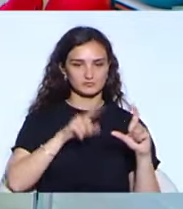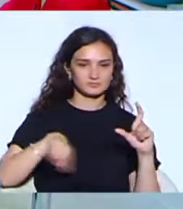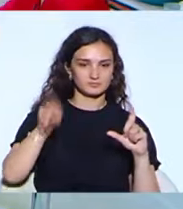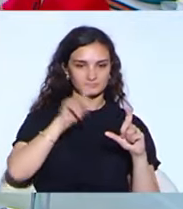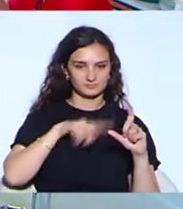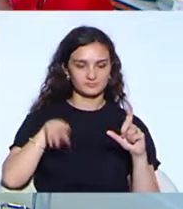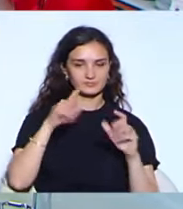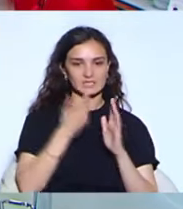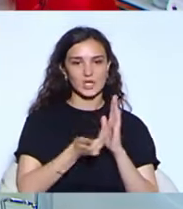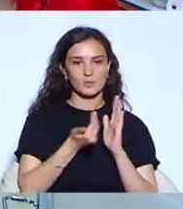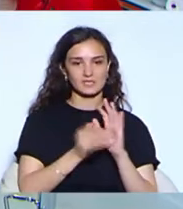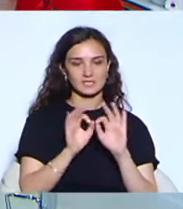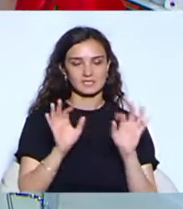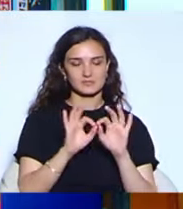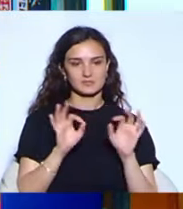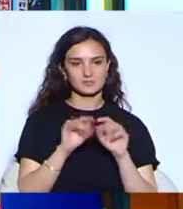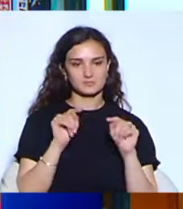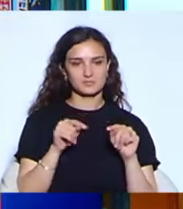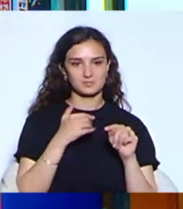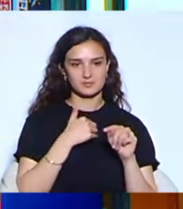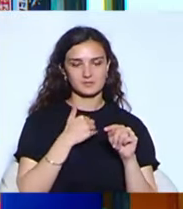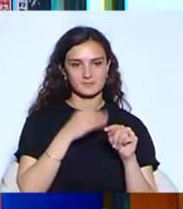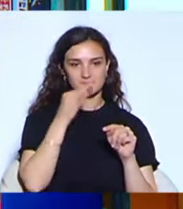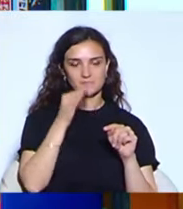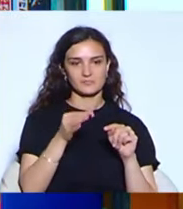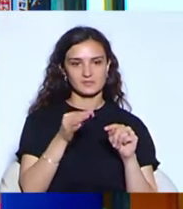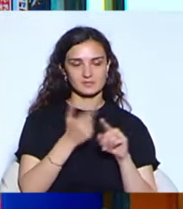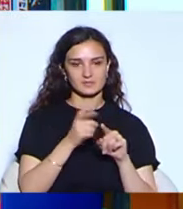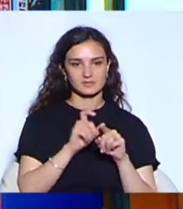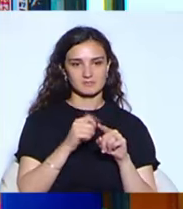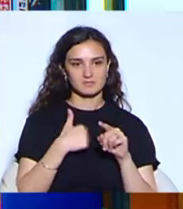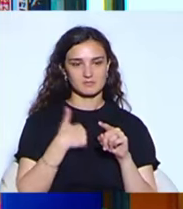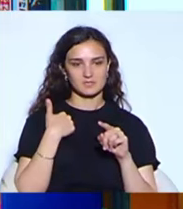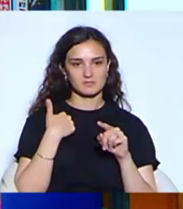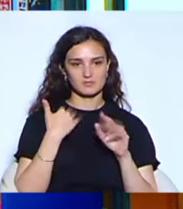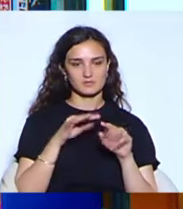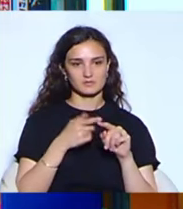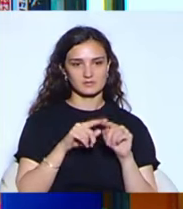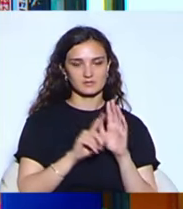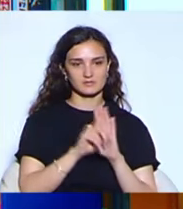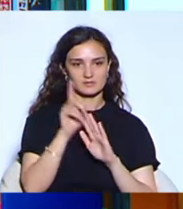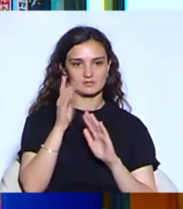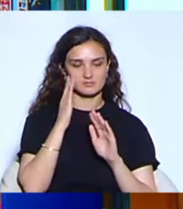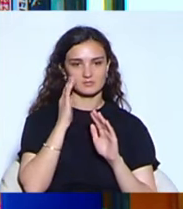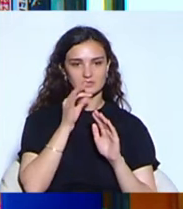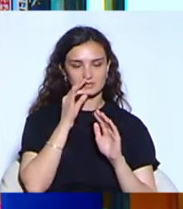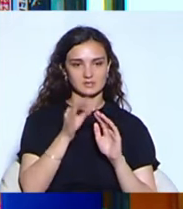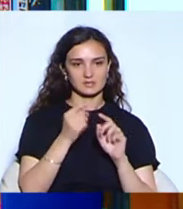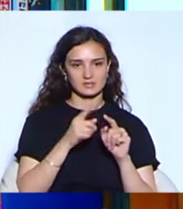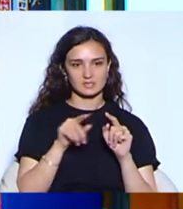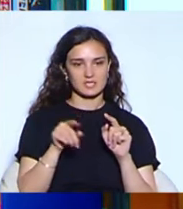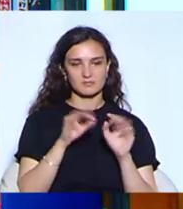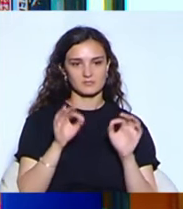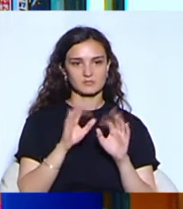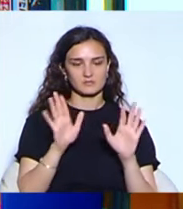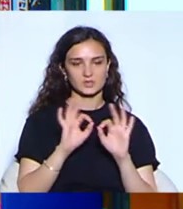პრინციპით, რეკომენდაციებზე. მე მინდა გაგახსენოთ, ძალიან მეამაყება უკვე ეს ფაქტი. თავიდან სიმართლე გითხრათ, მოკრძალებით ამაზე